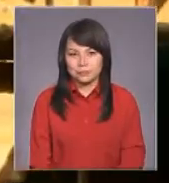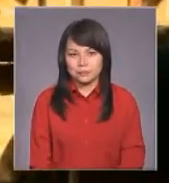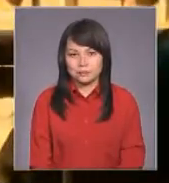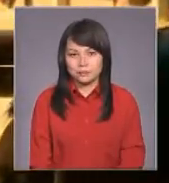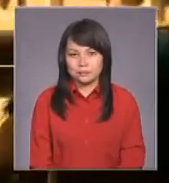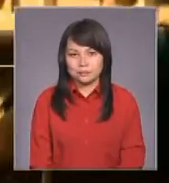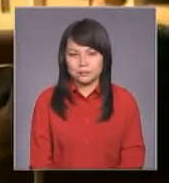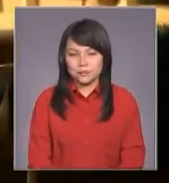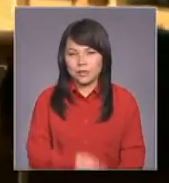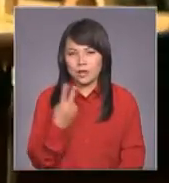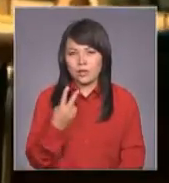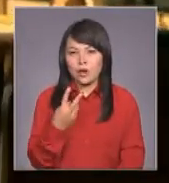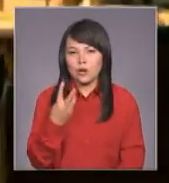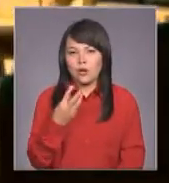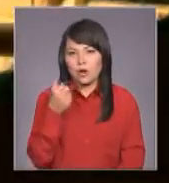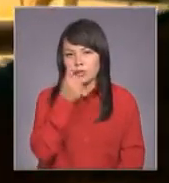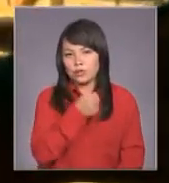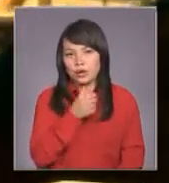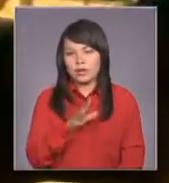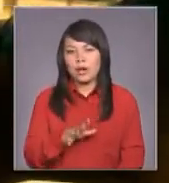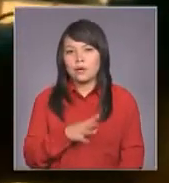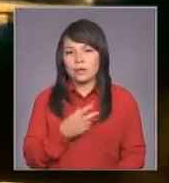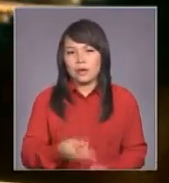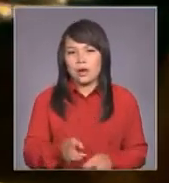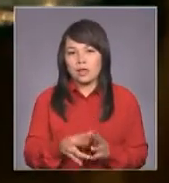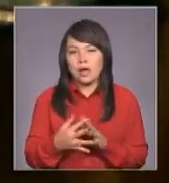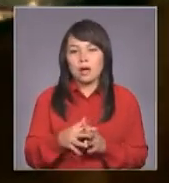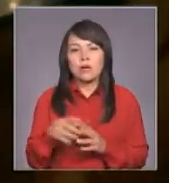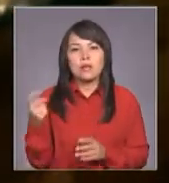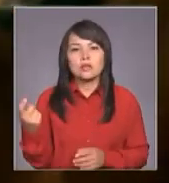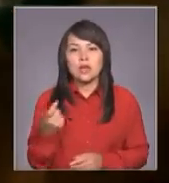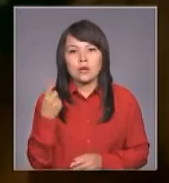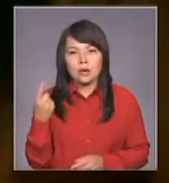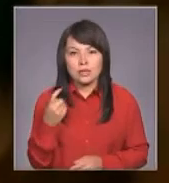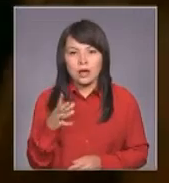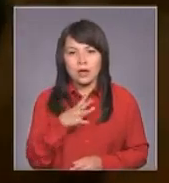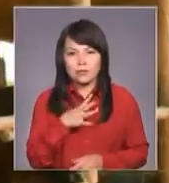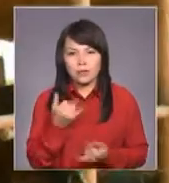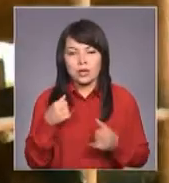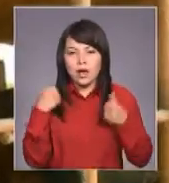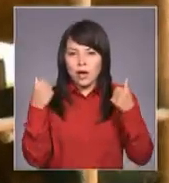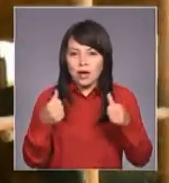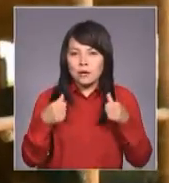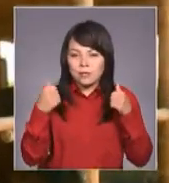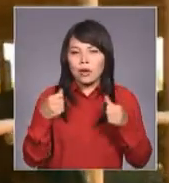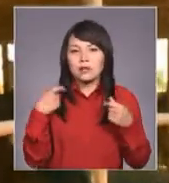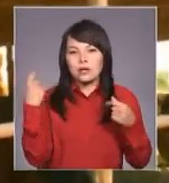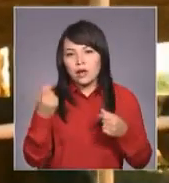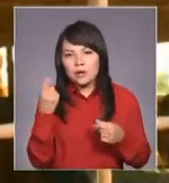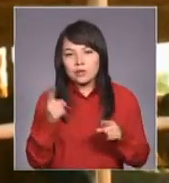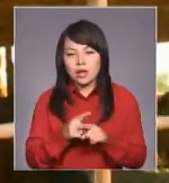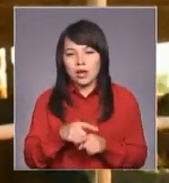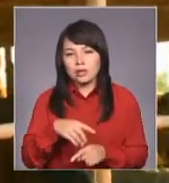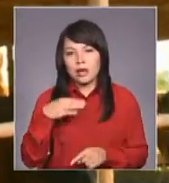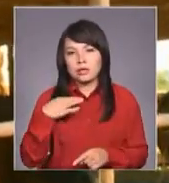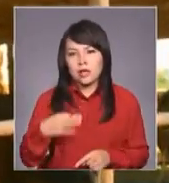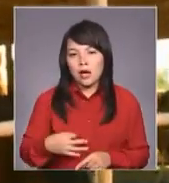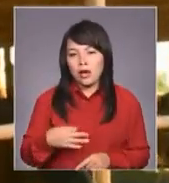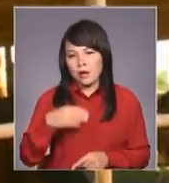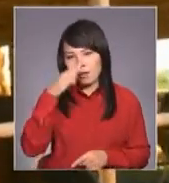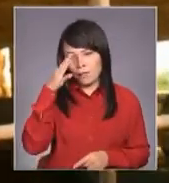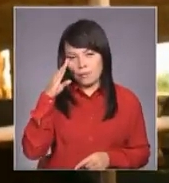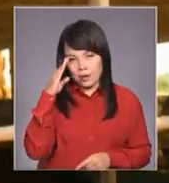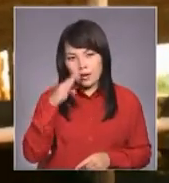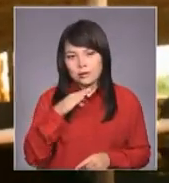Екі үш жыл болды. Мына мал шаруашылығында қолға алып жатырмыз. Атадан балаға, баладан ұрпаққа қалатын.